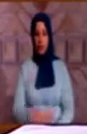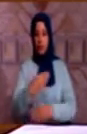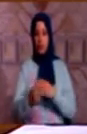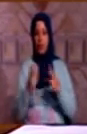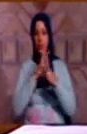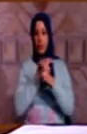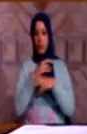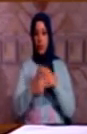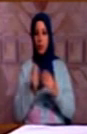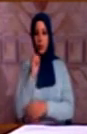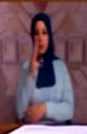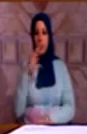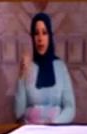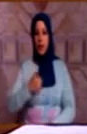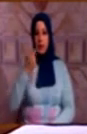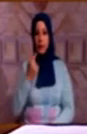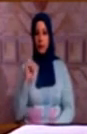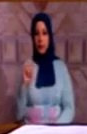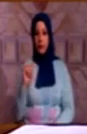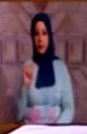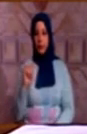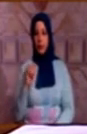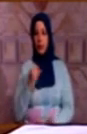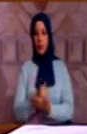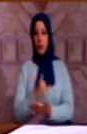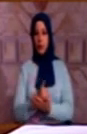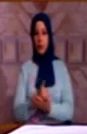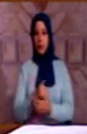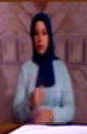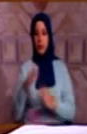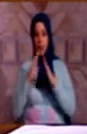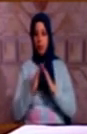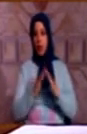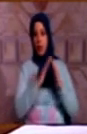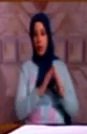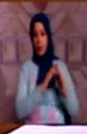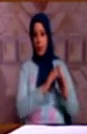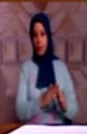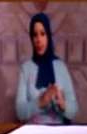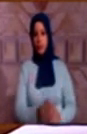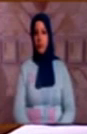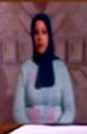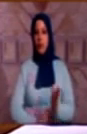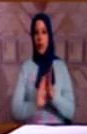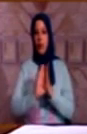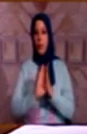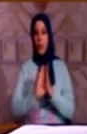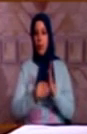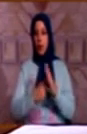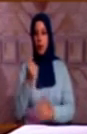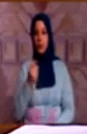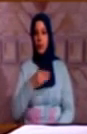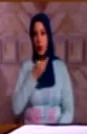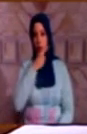الفاصل استاذ هاني فاروق نائب رئيس تحرير الاهرام هنتكلم على القمه الروسيه